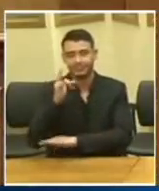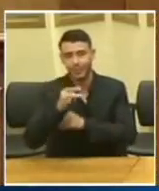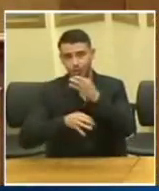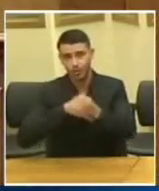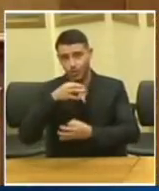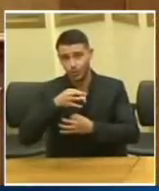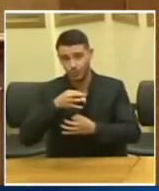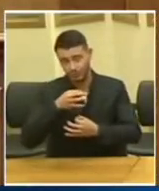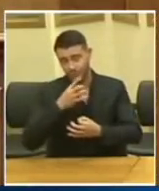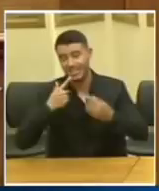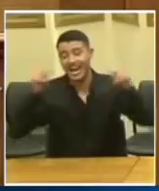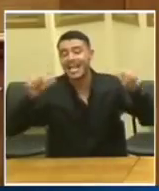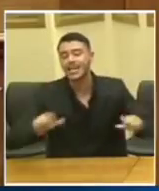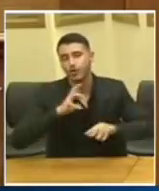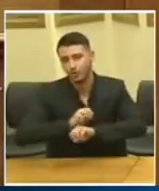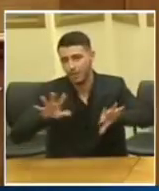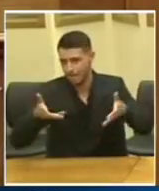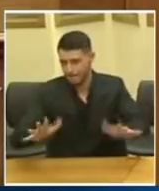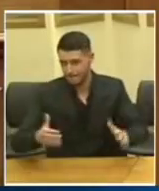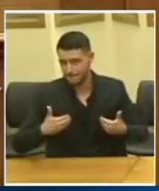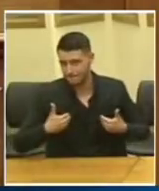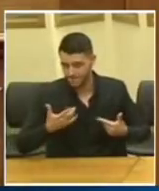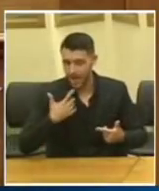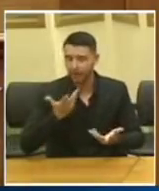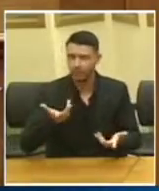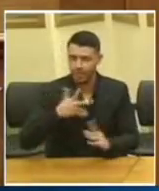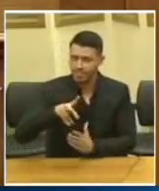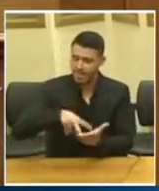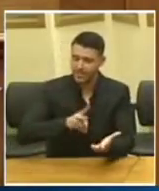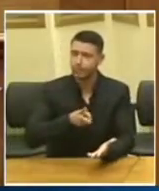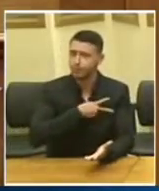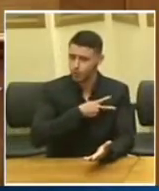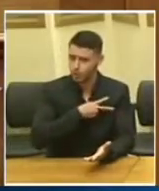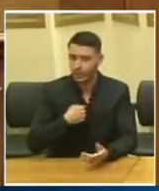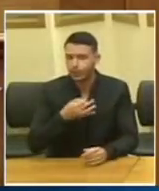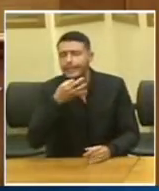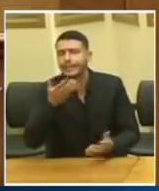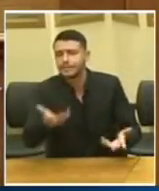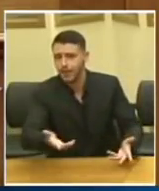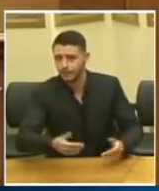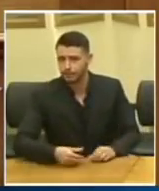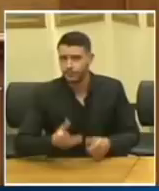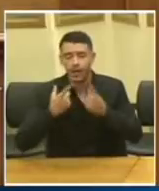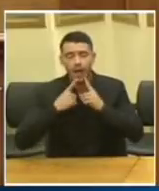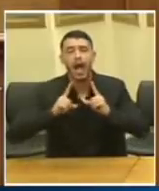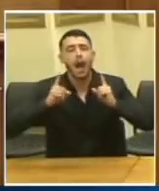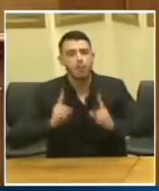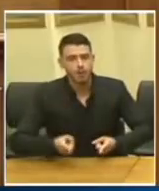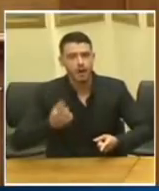που σωστά είπα. Διαβάσατε δηλαδή ότι είπα ότι αποφάσισαν οι γείτονες